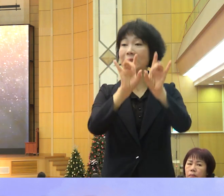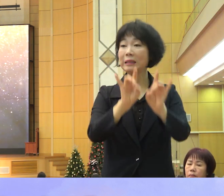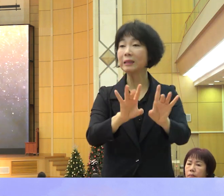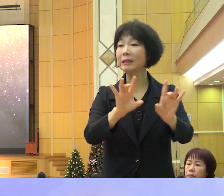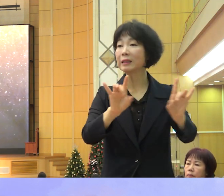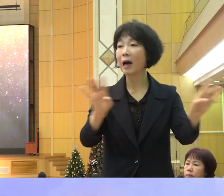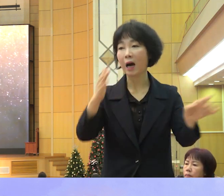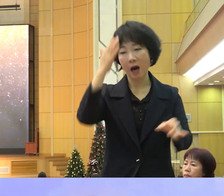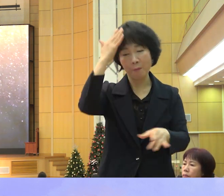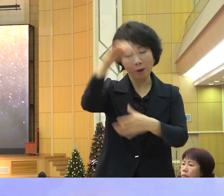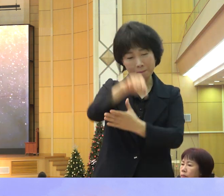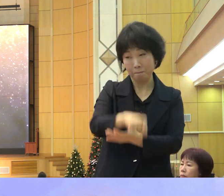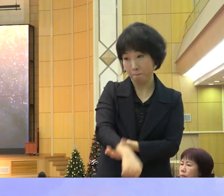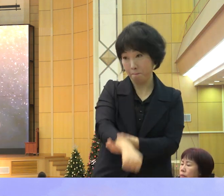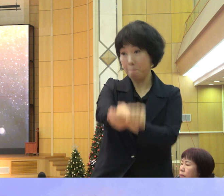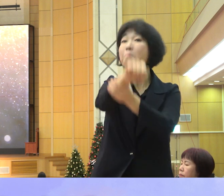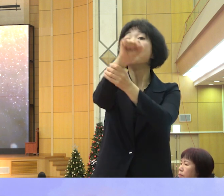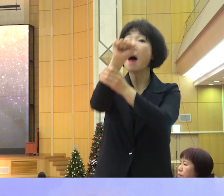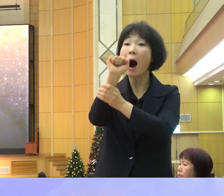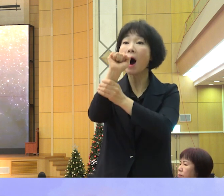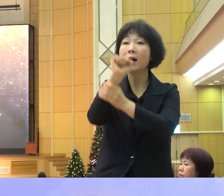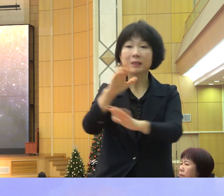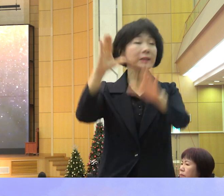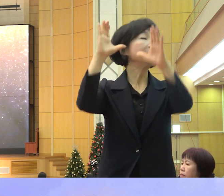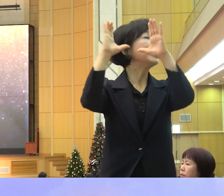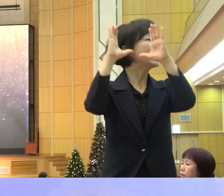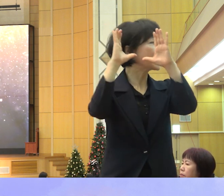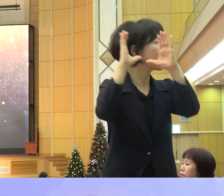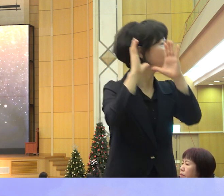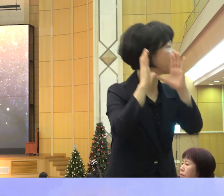문들아 머리 들어라.